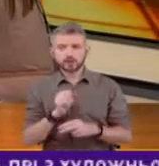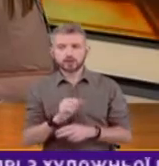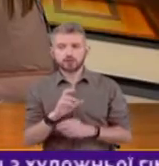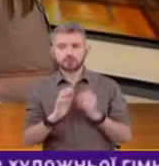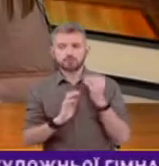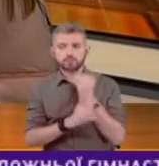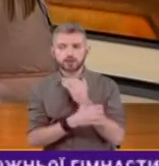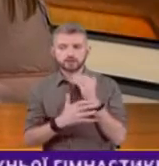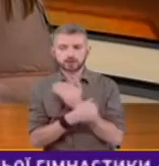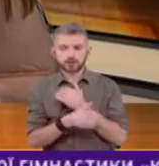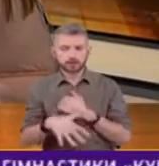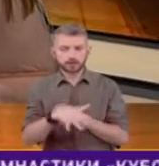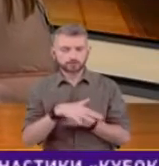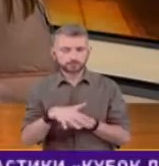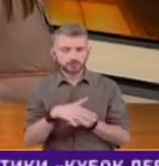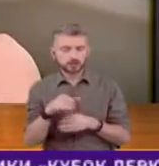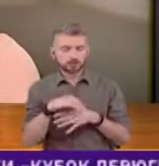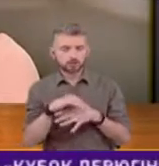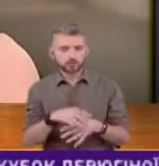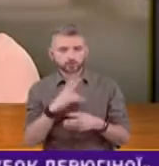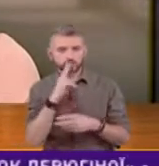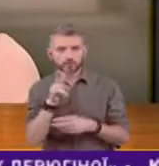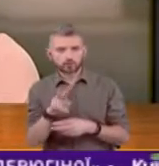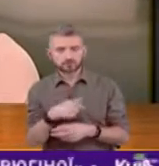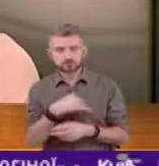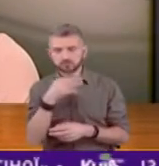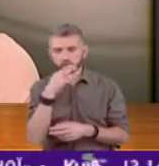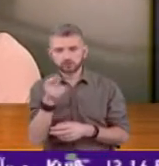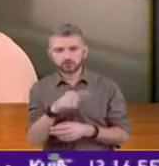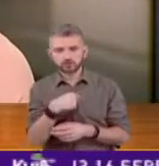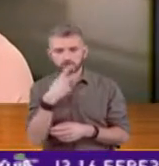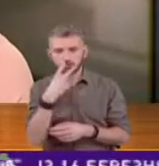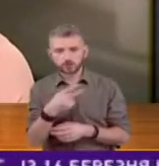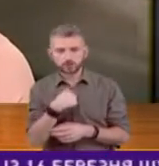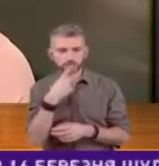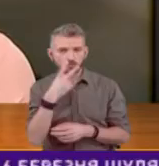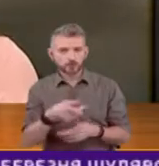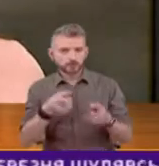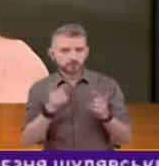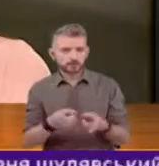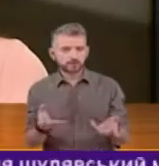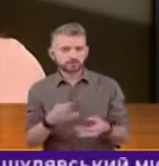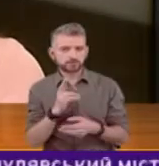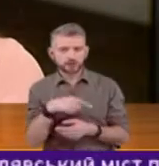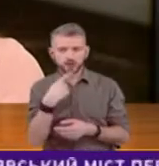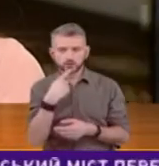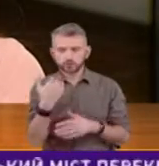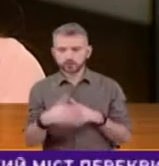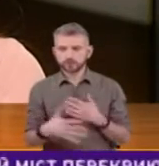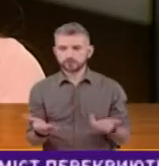Березняках, якщо я не помиляюся, і проводив огляд. Мені сподобалось те, що я побачив. Я побачив, насправді, як кажуть, уже